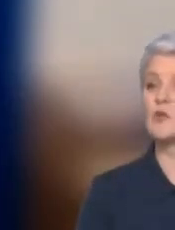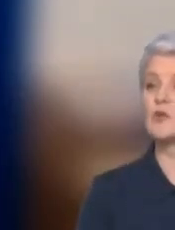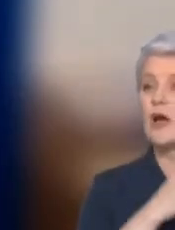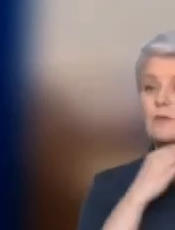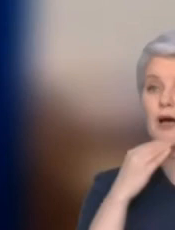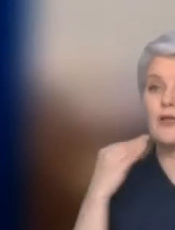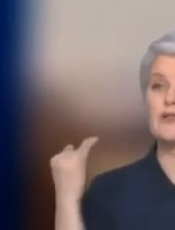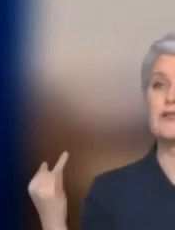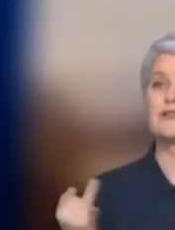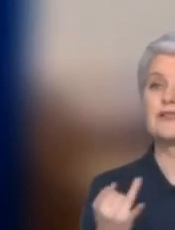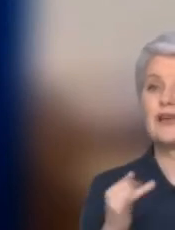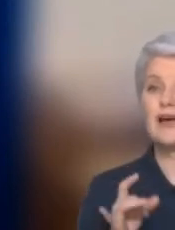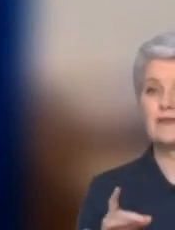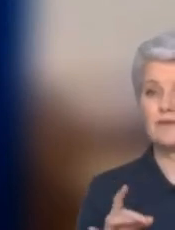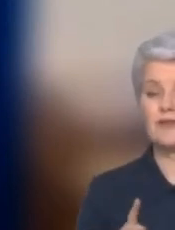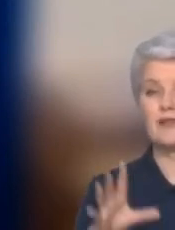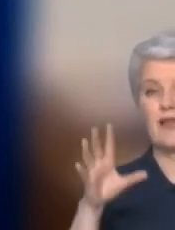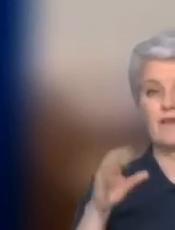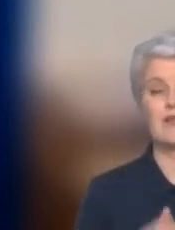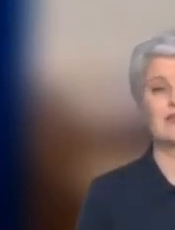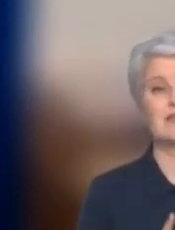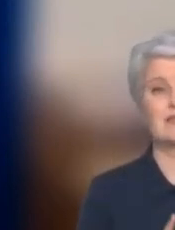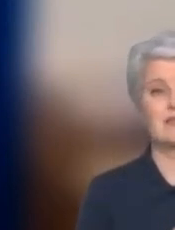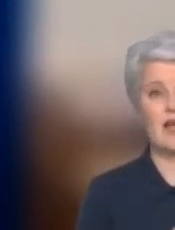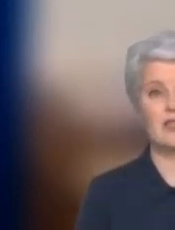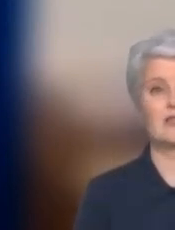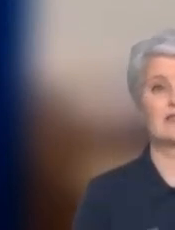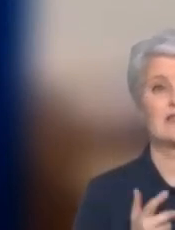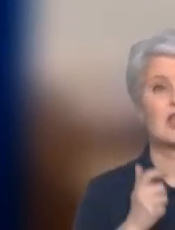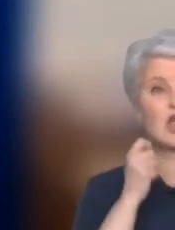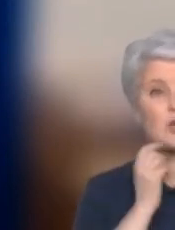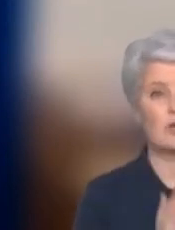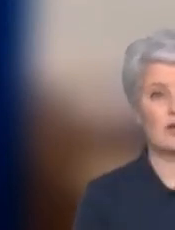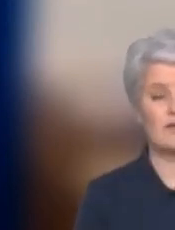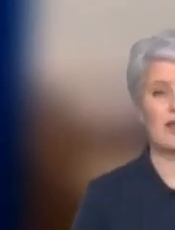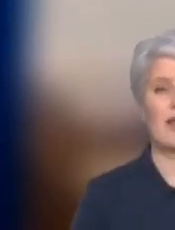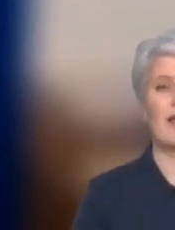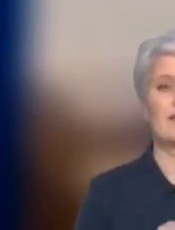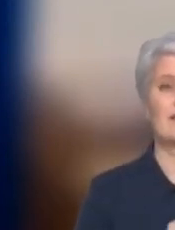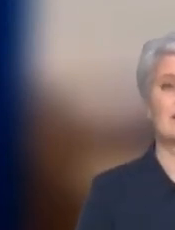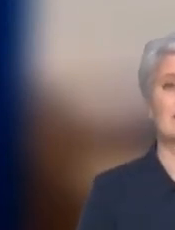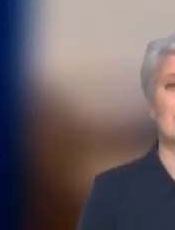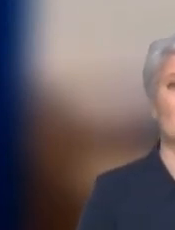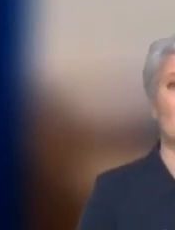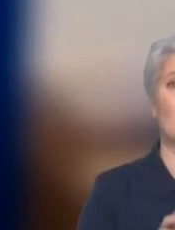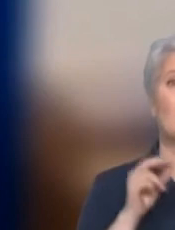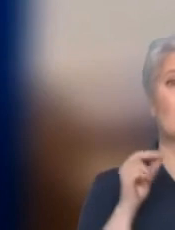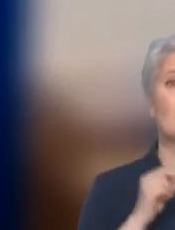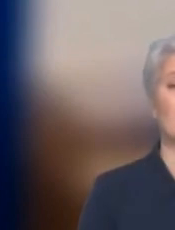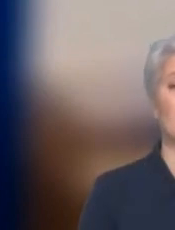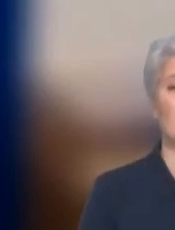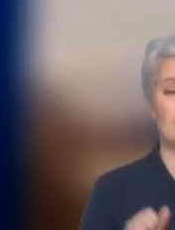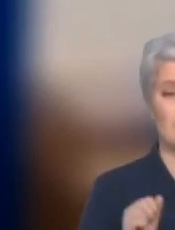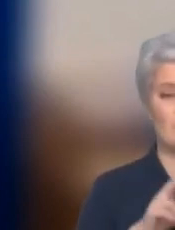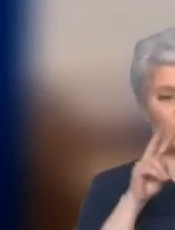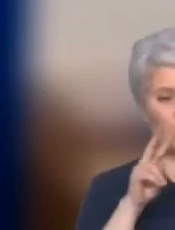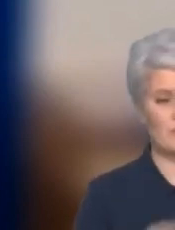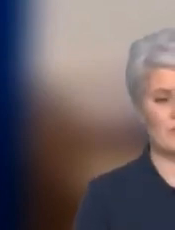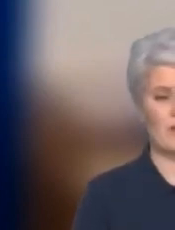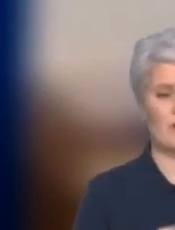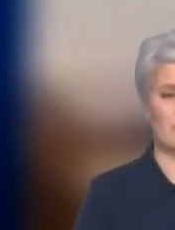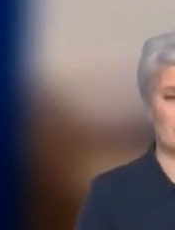цікавої інформації. І весь страховий стаж, скільки років там є, і всі записи про трудову діяльність. Можна подивитись,